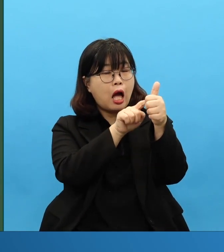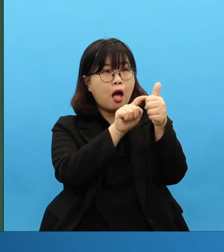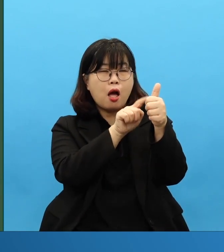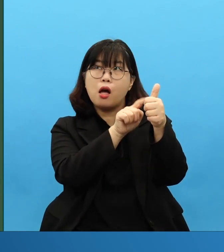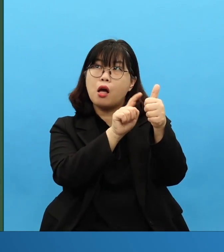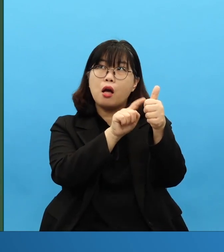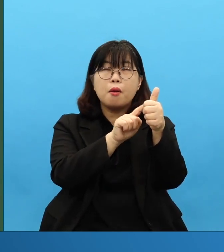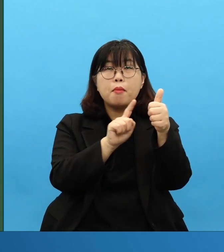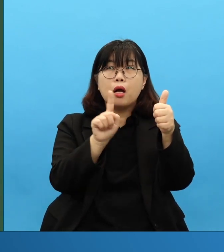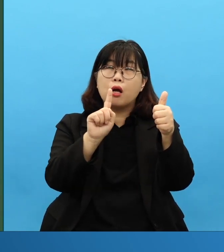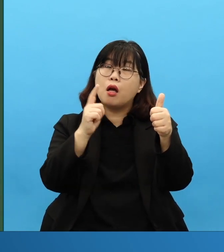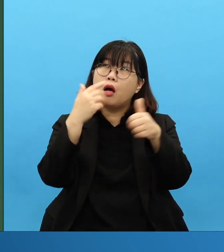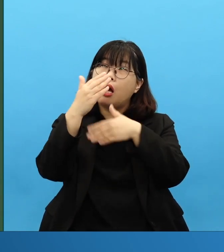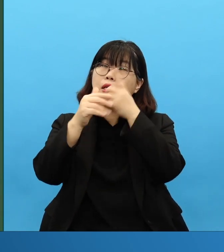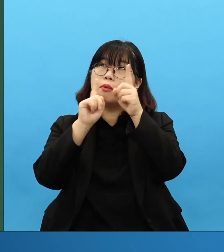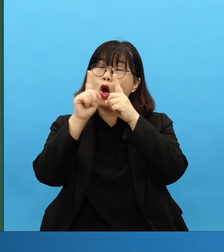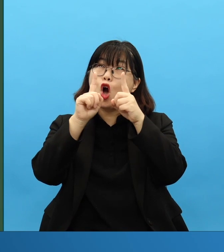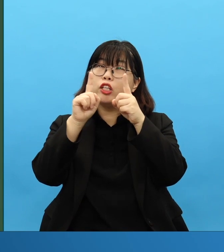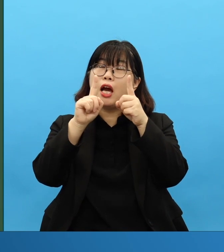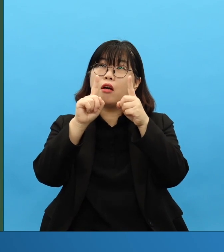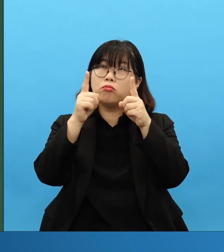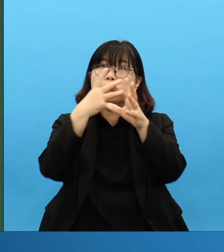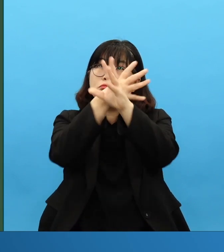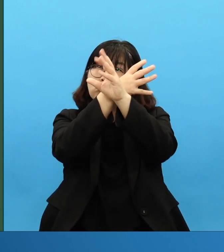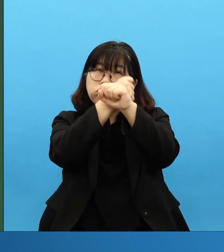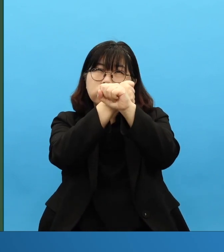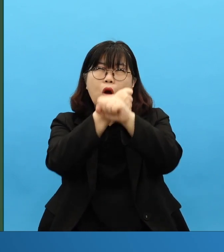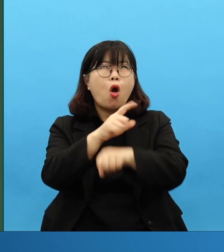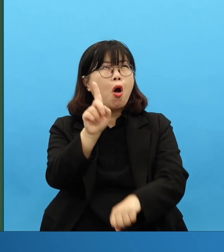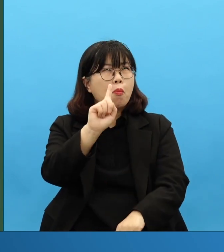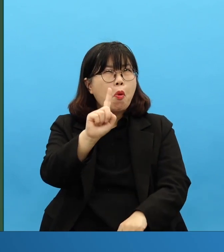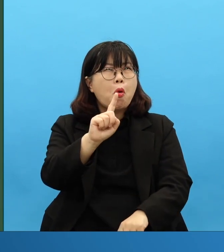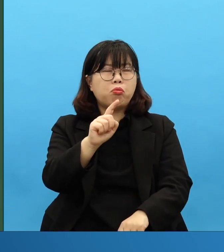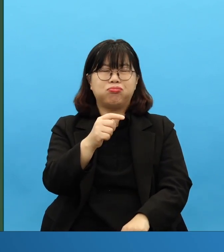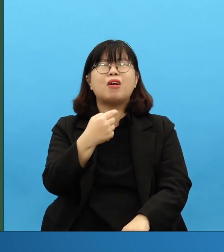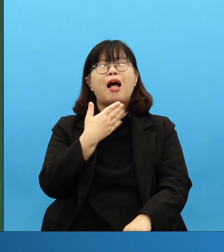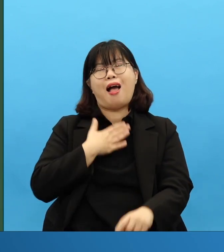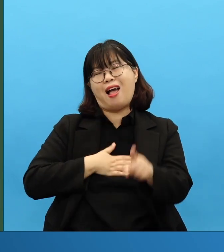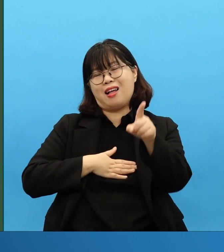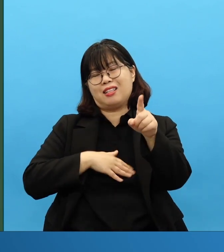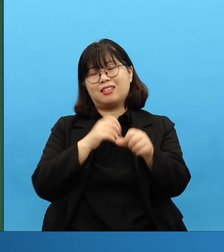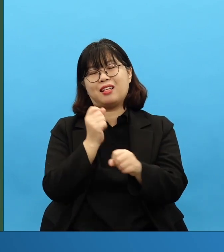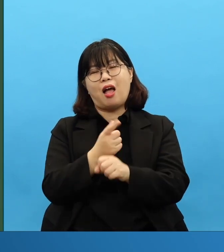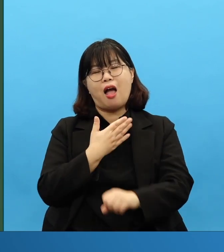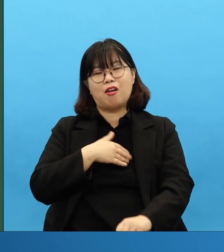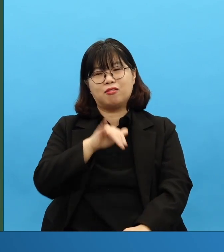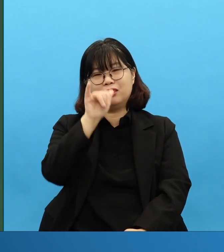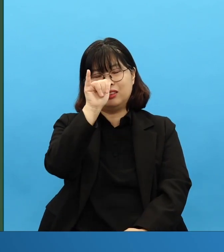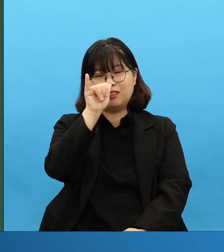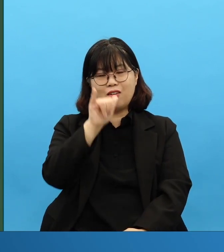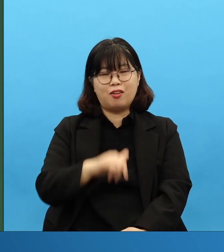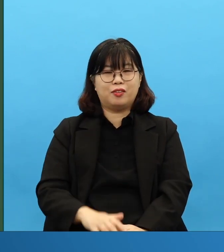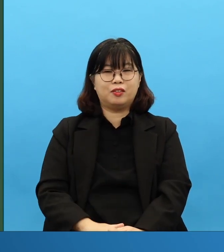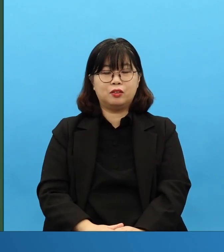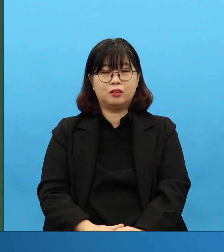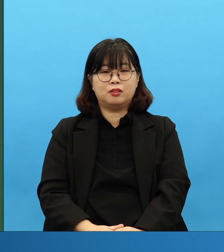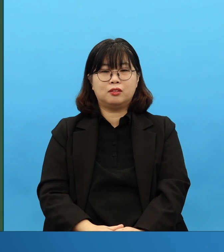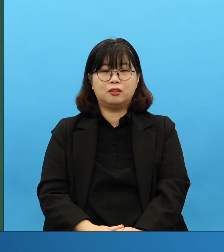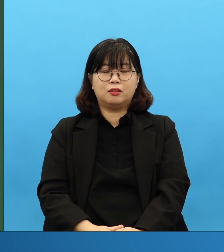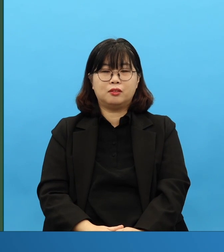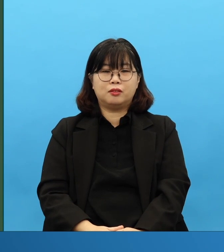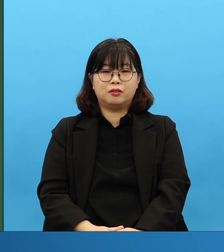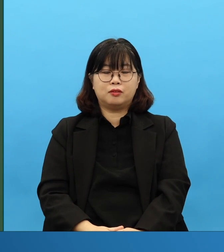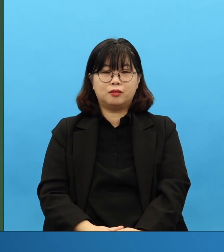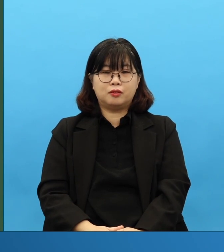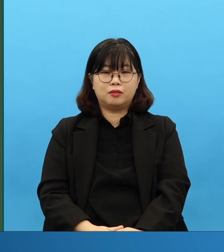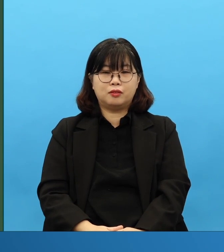어떻게 출발했는지를 알고 있습니다. 그 이유 뭔지 알고 있습니다. 그리고 그 이유 뭔지 알고 있습니다. 아브라함이